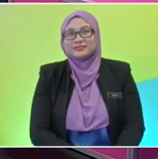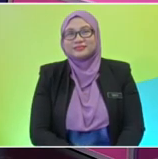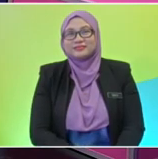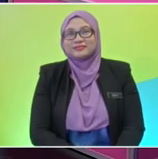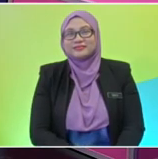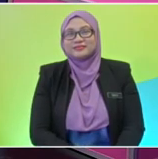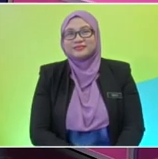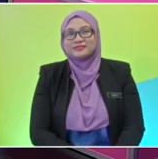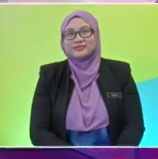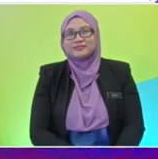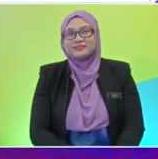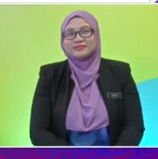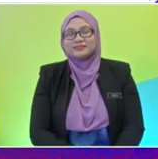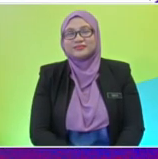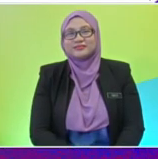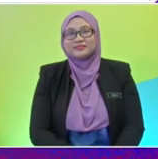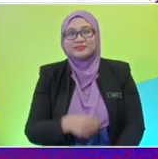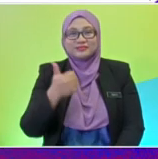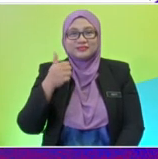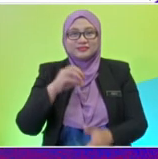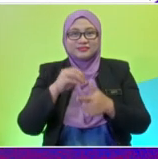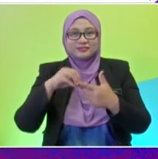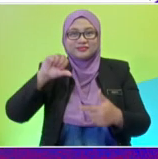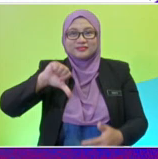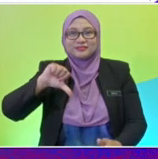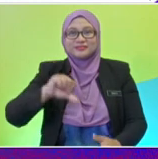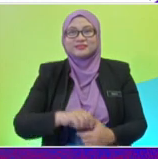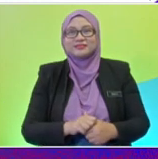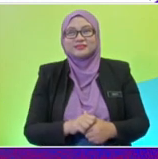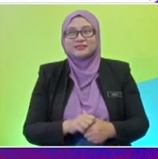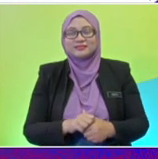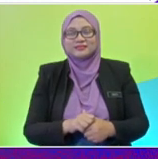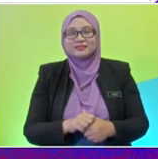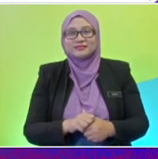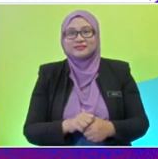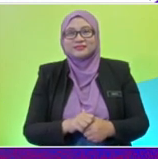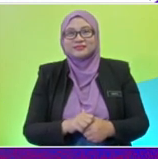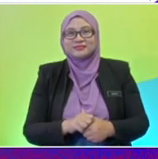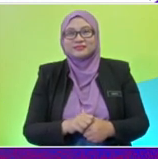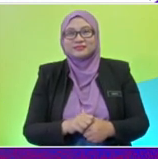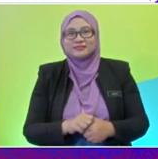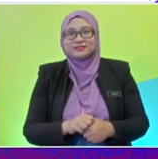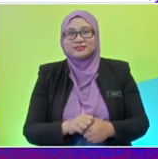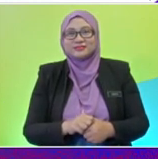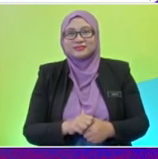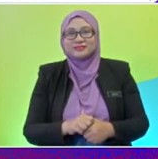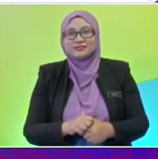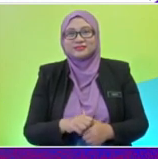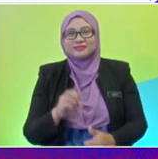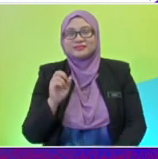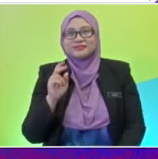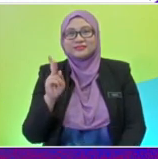yang kedua setuju atau tidak Oke murid-murid saya dengan setuju dengan tidak setuju Oke yang pertama